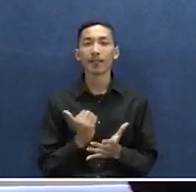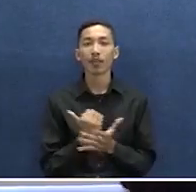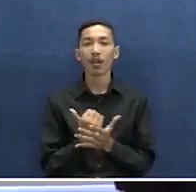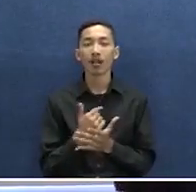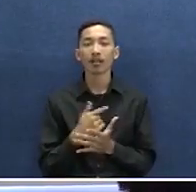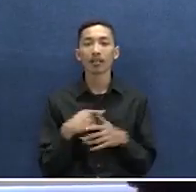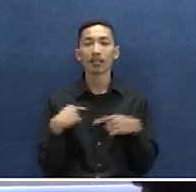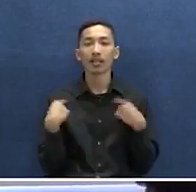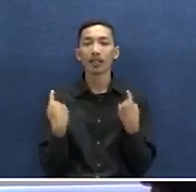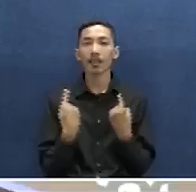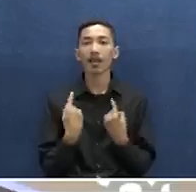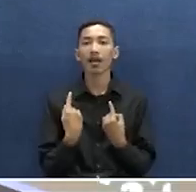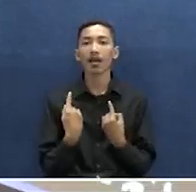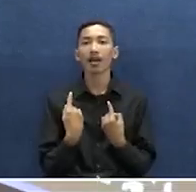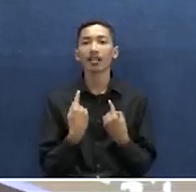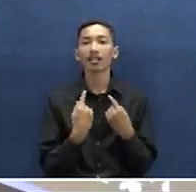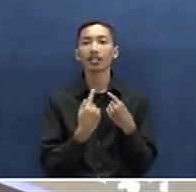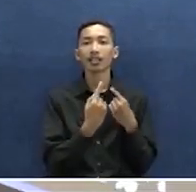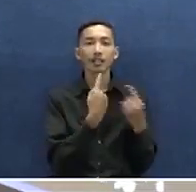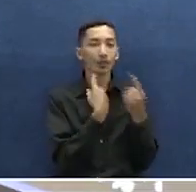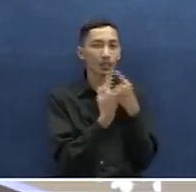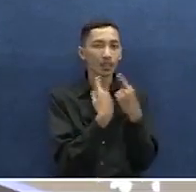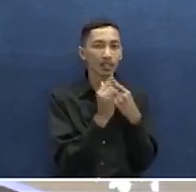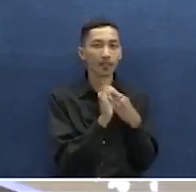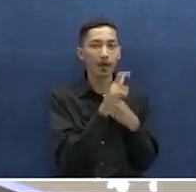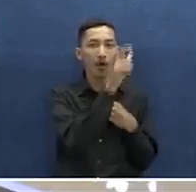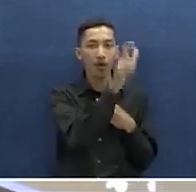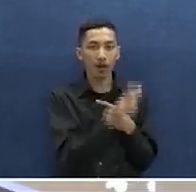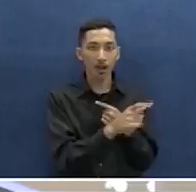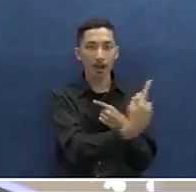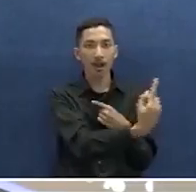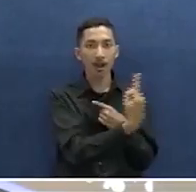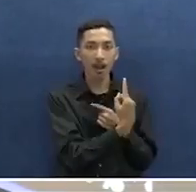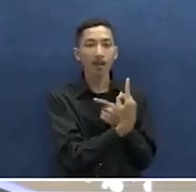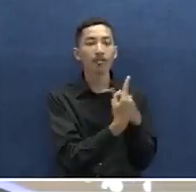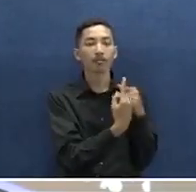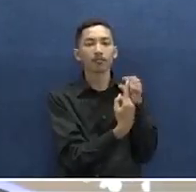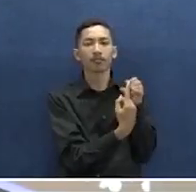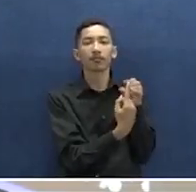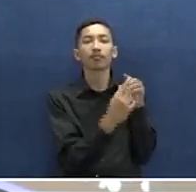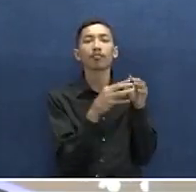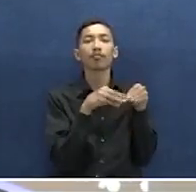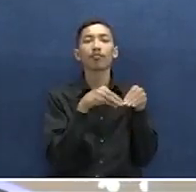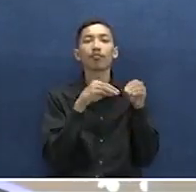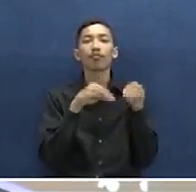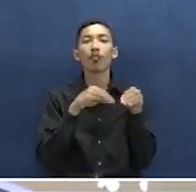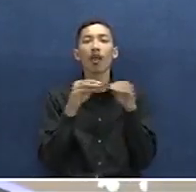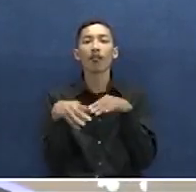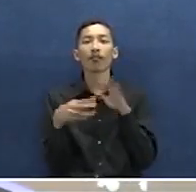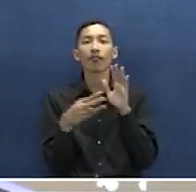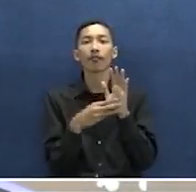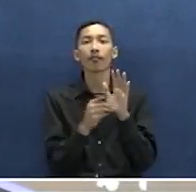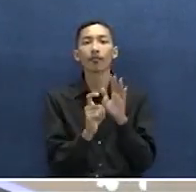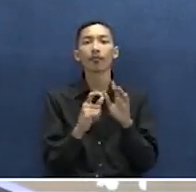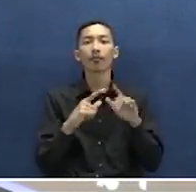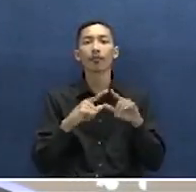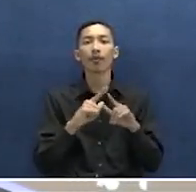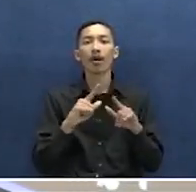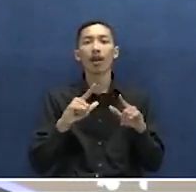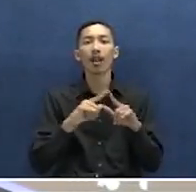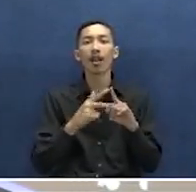juga sering diskusi dengan mualaf Jalan mualaf terutama dan seringnya di kafe-kafe yang tadi ya sosis